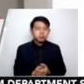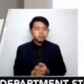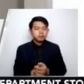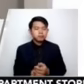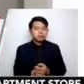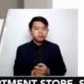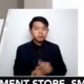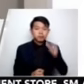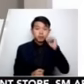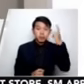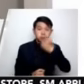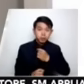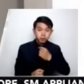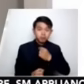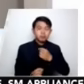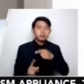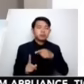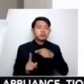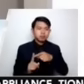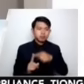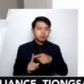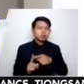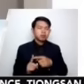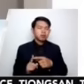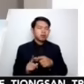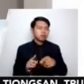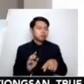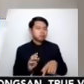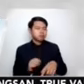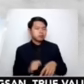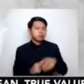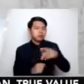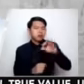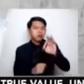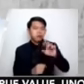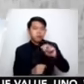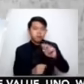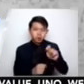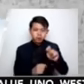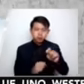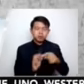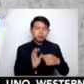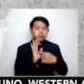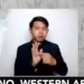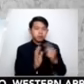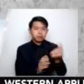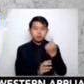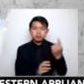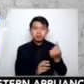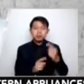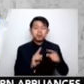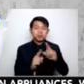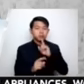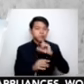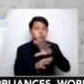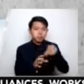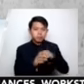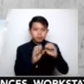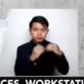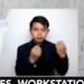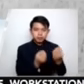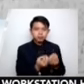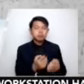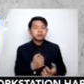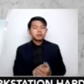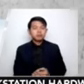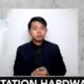is merely a front. Part of the criminal organization. Naharap si Lin sa reklamang qualified human trafficking sa Department of